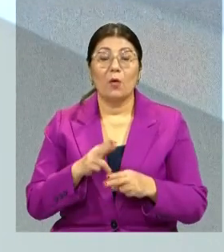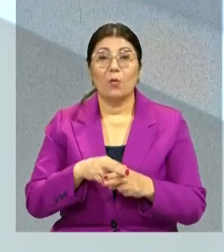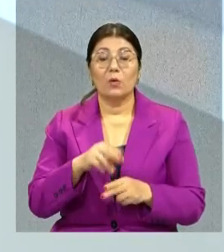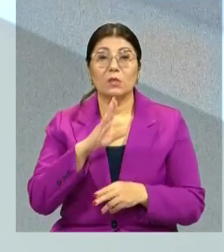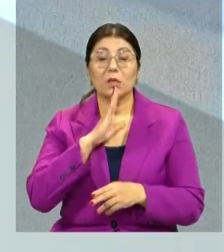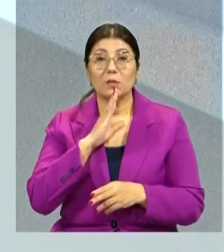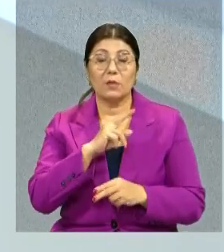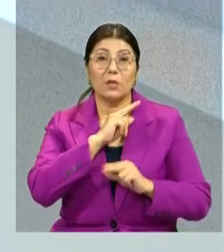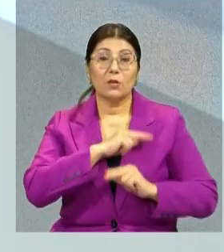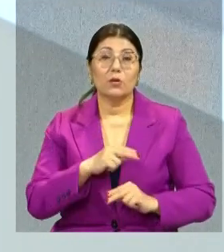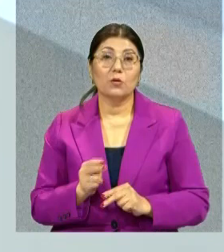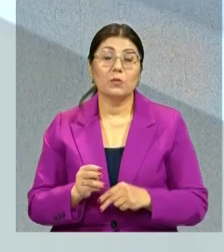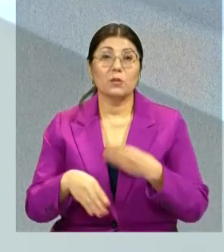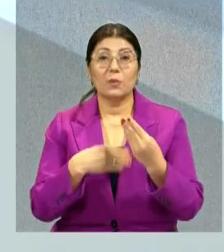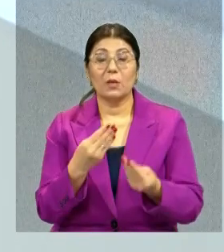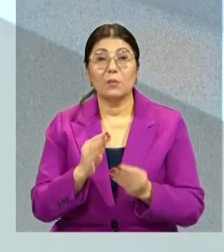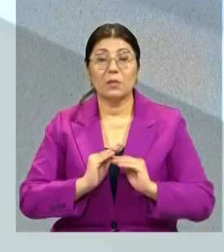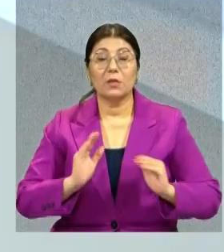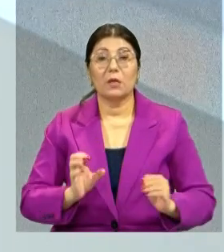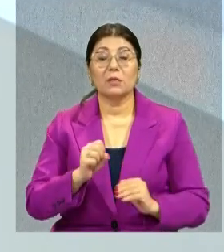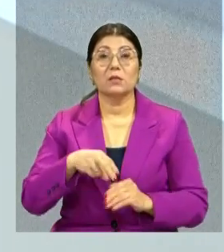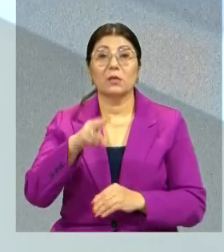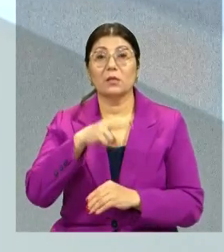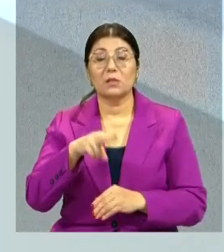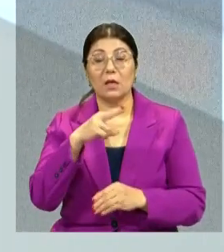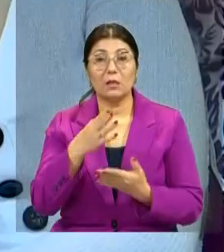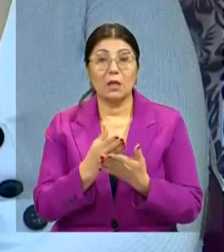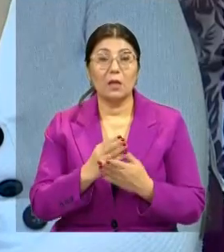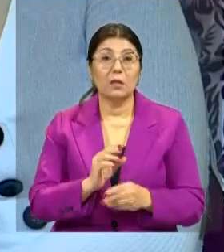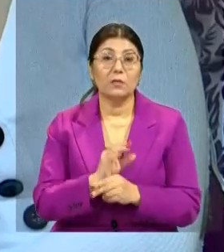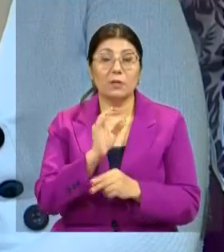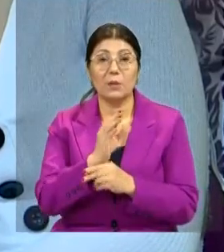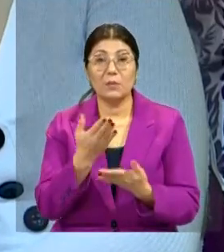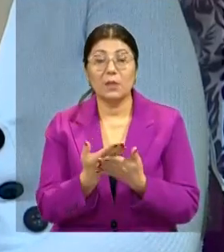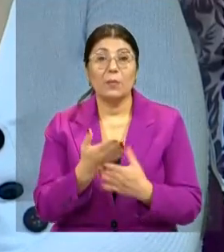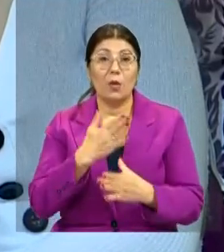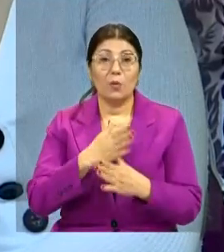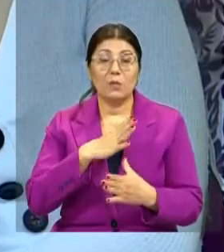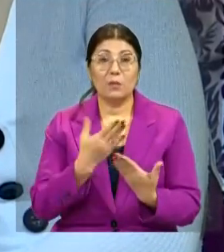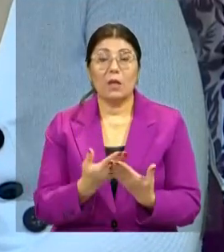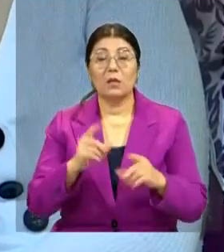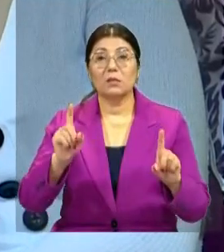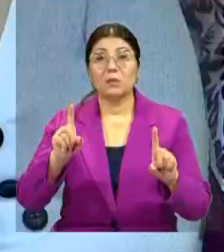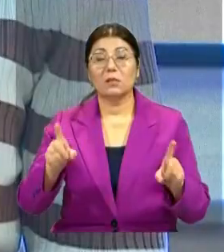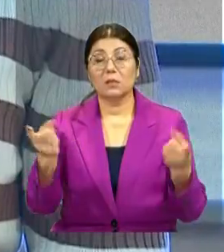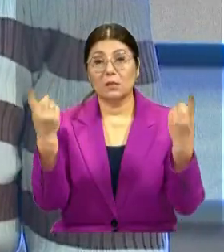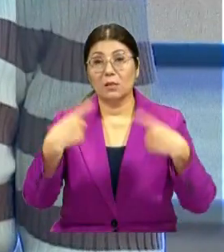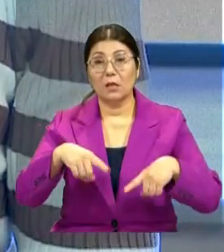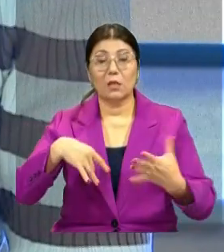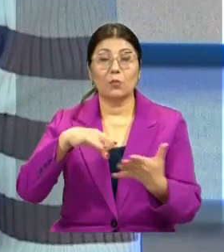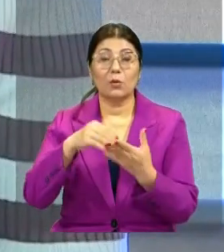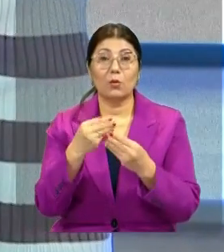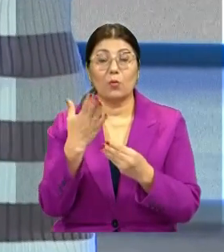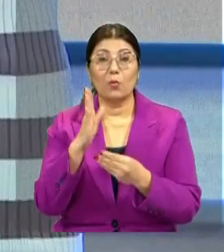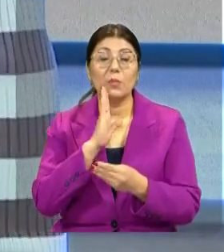кеншіктерде жұмысқа тұрғызамыз, бала бақшаға балдарын тұрғызамыз, мектепке тұрғызамыз. Қазірдің өзінде бұл дағдарыс орталығында 15 қыз кеншек бар.